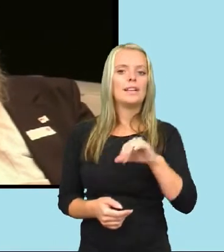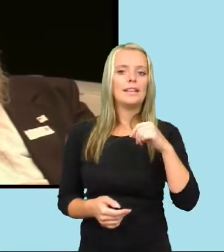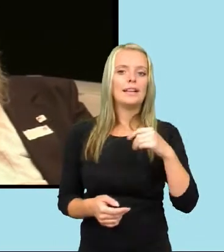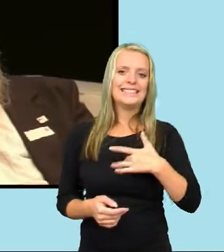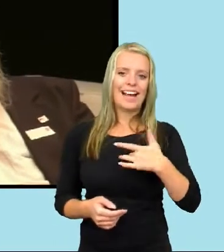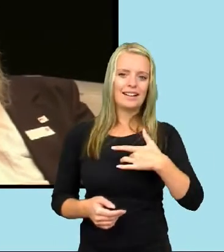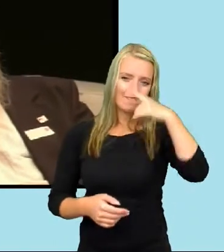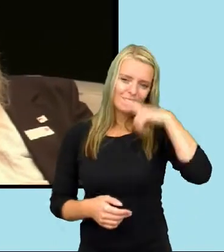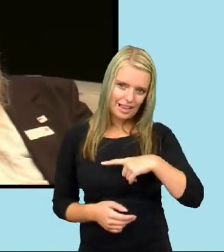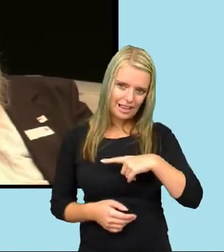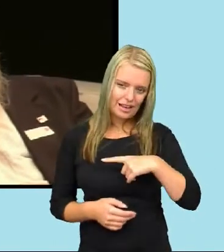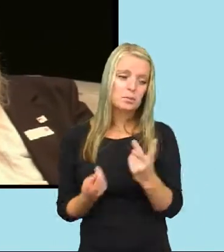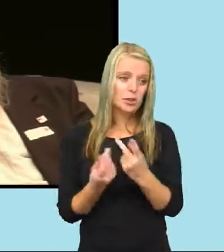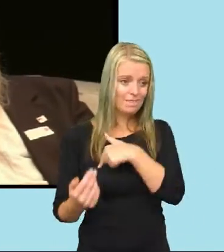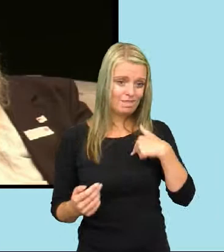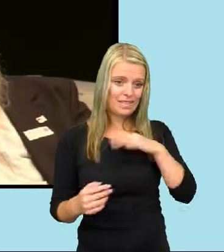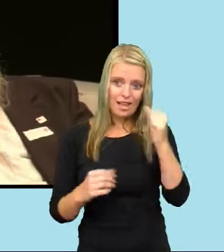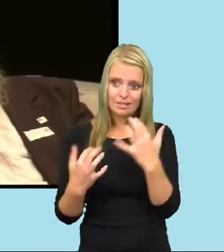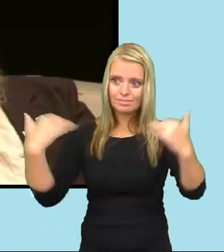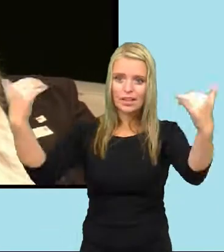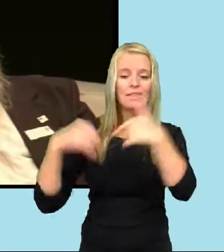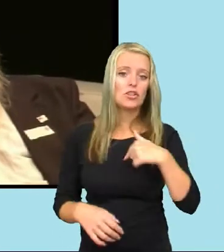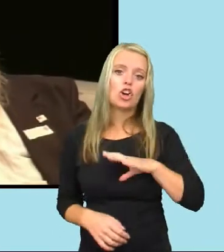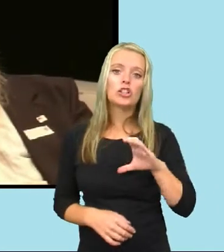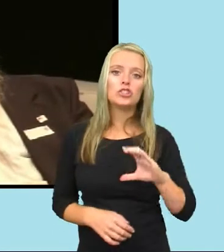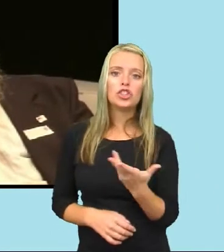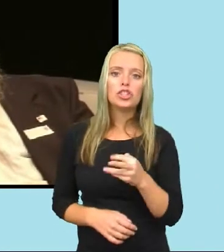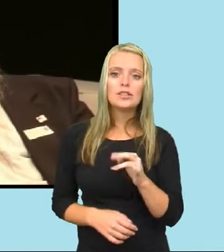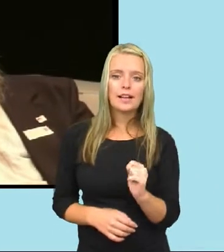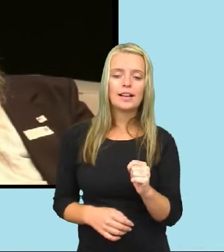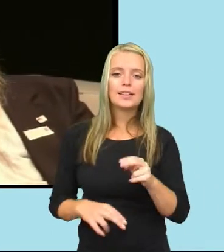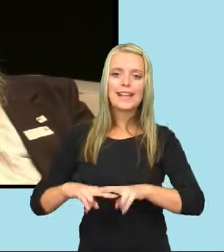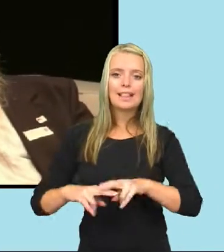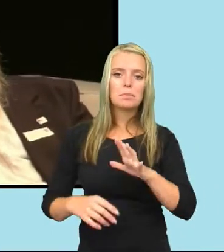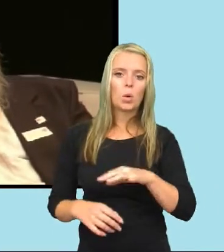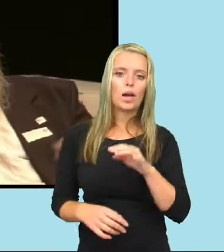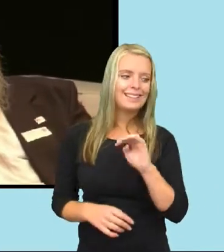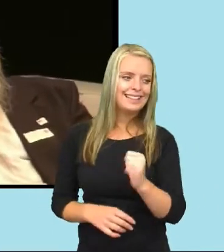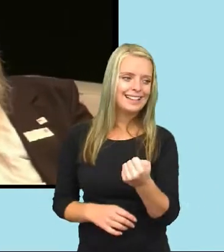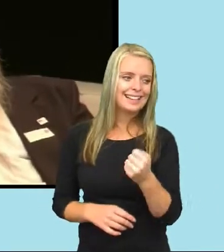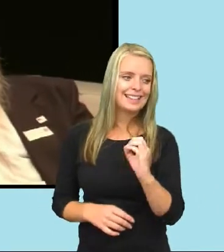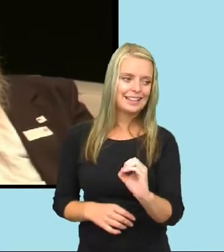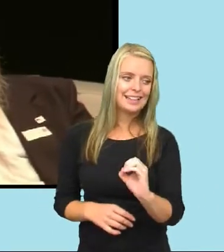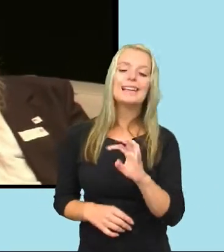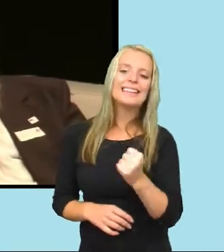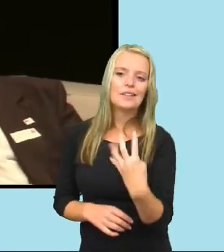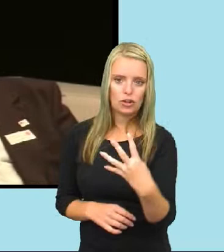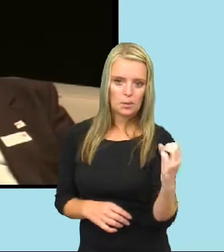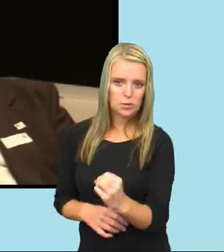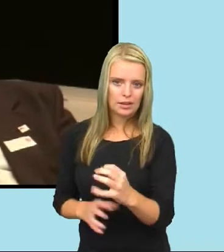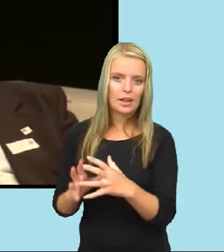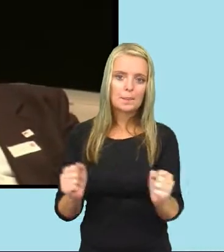Så vi alla som sitter här, vi har en syresättning på 99% sådär. Medan Isa lever med en